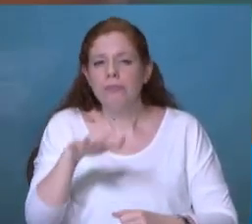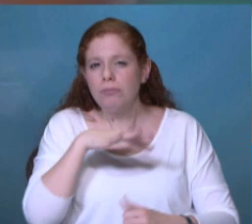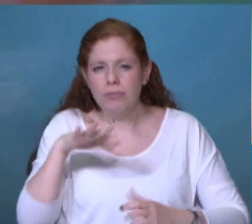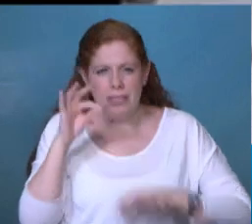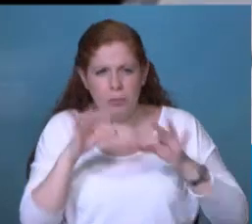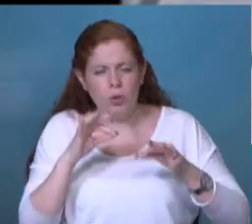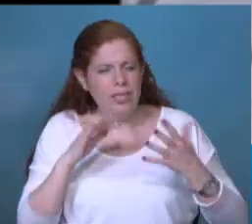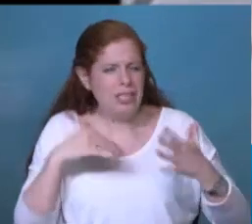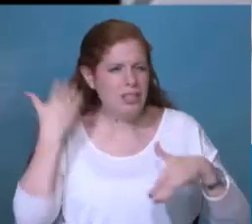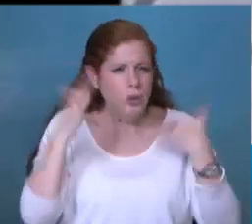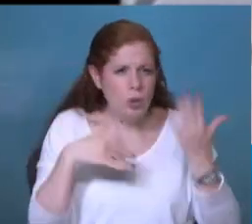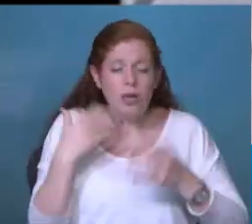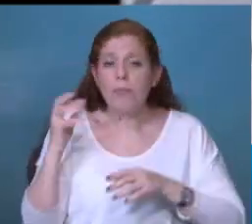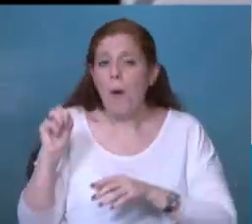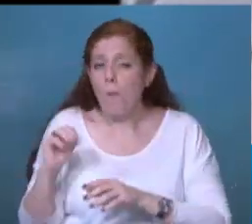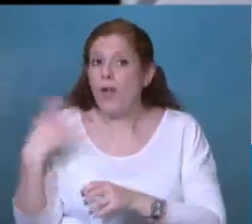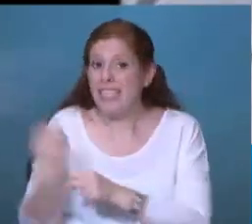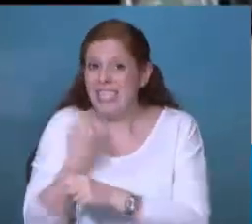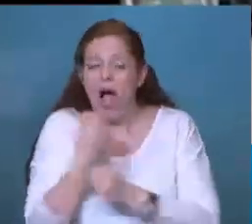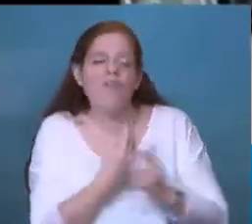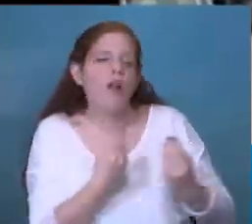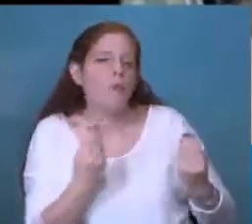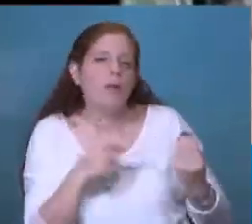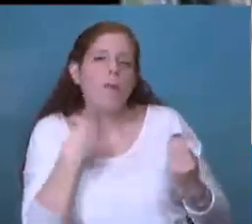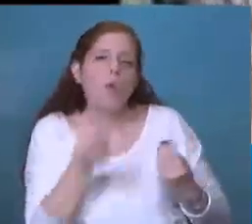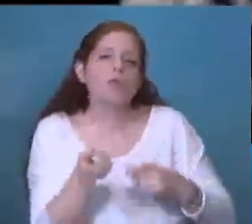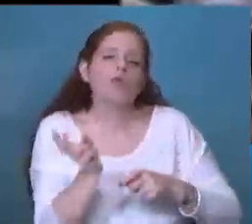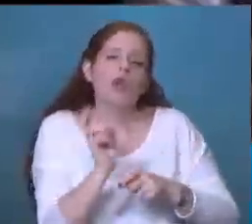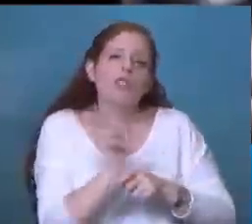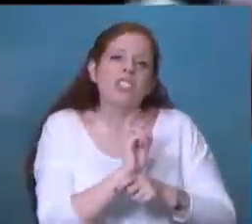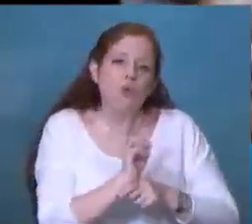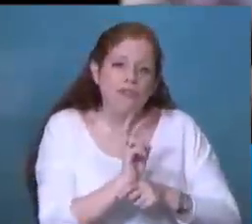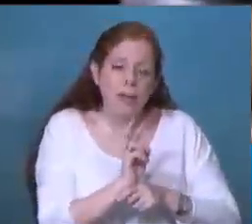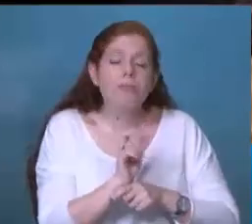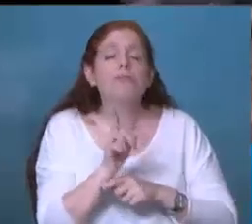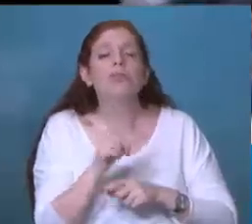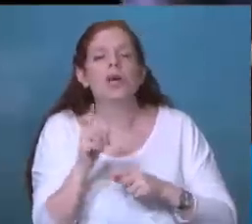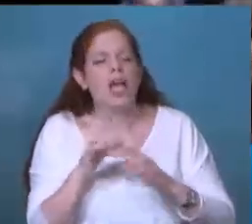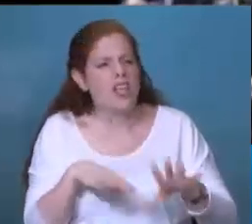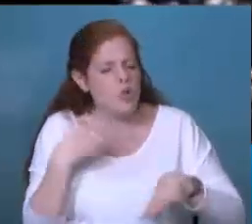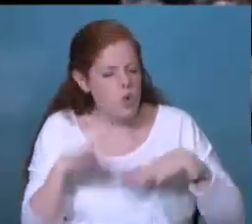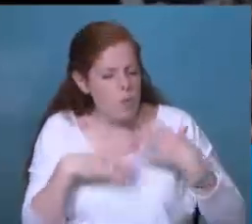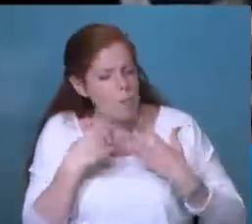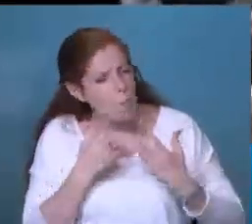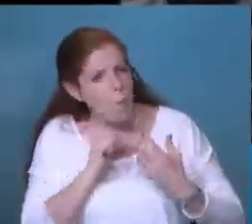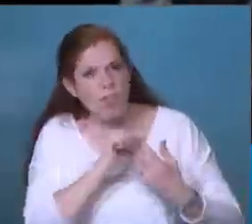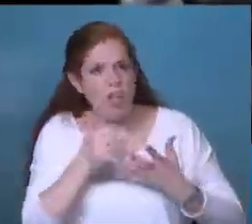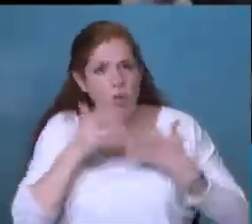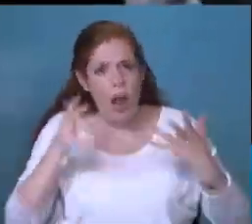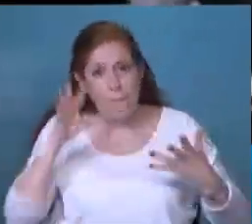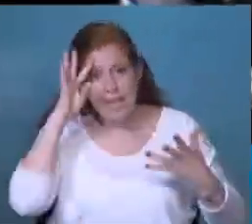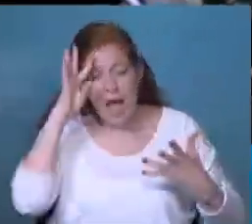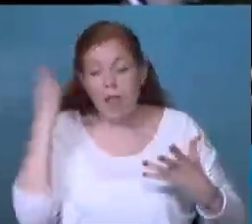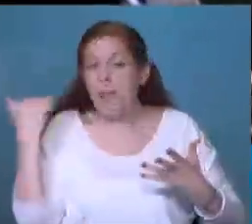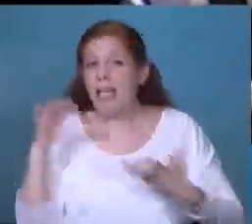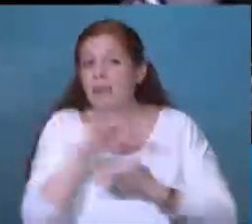מחמוד אחמדינג'אד ניצח, אבל המונים טענו לזיופים ושטפו את הרחובות. זו הייתה התקוממות העממית הרחבה ביותר באיראן מאז